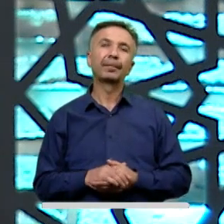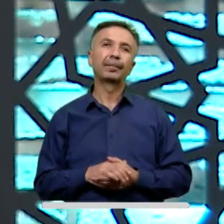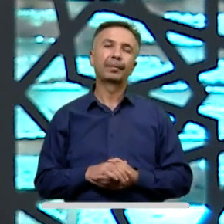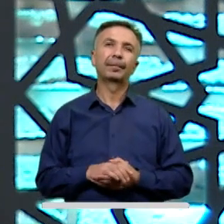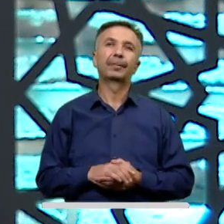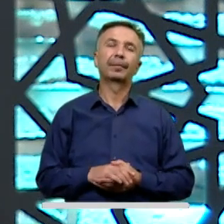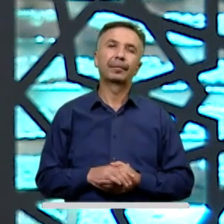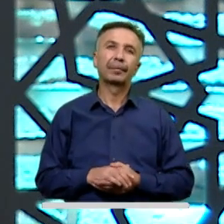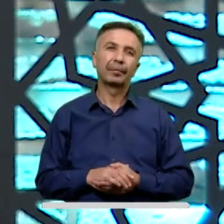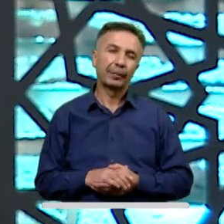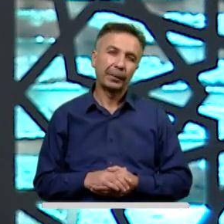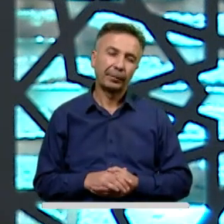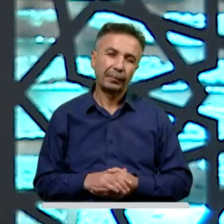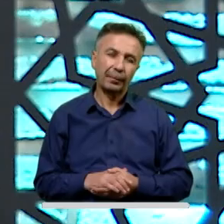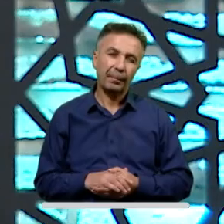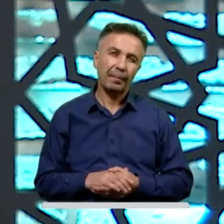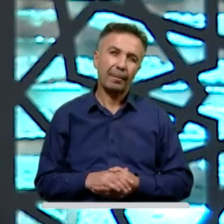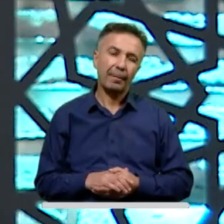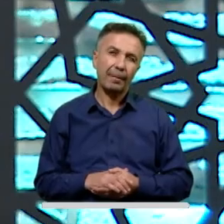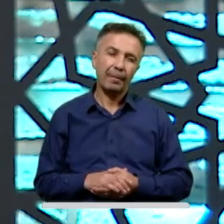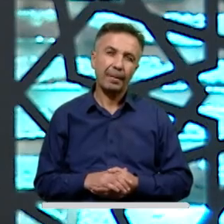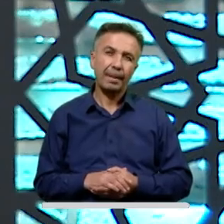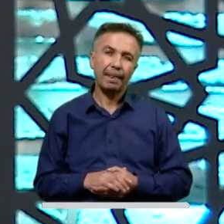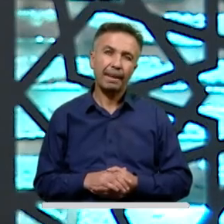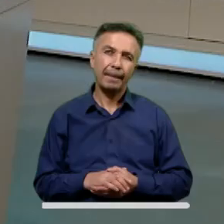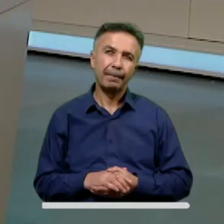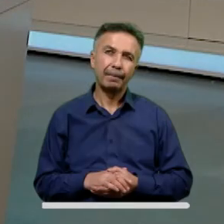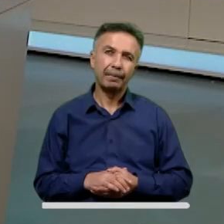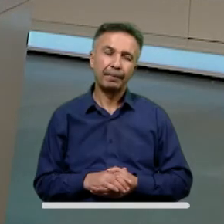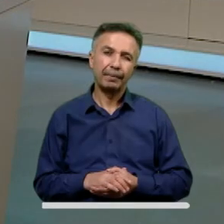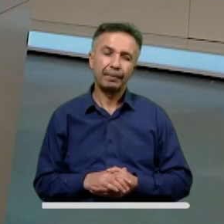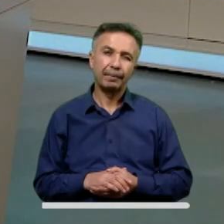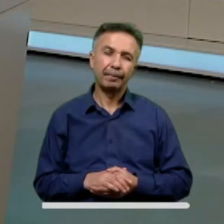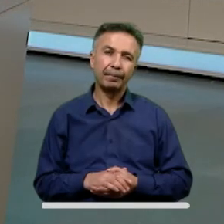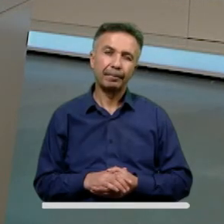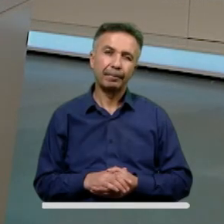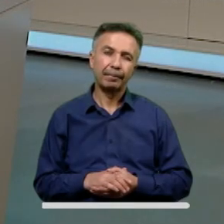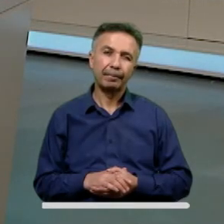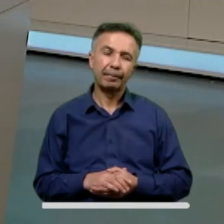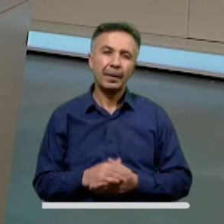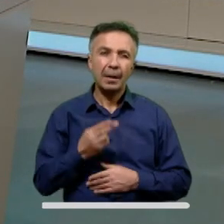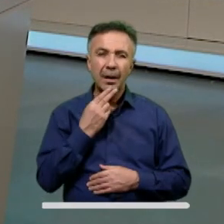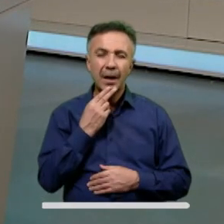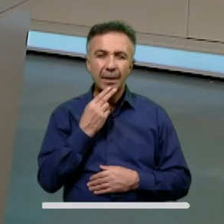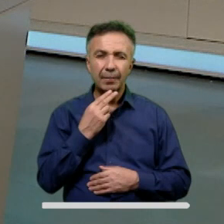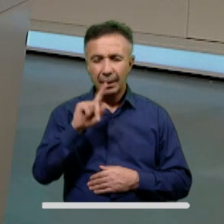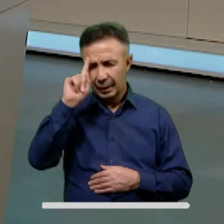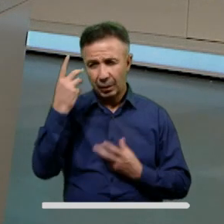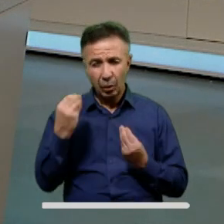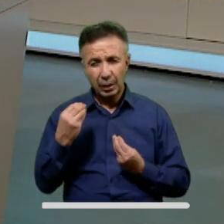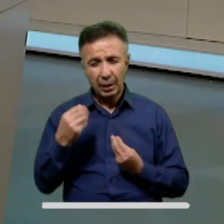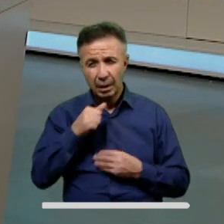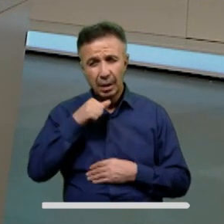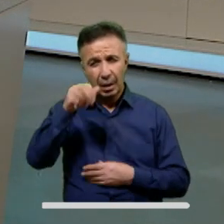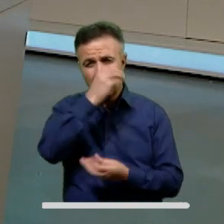muamele eylesin. Düzce'ye selam ediyoruz. Hayırlı akşamlar. Hocam vaktimiz biraz dar. Hanımefendiler kendi başlarına yanlarında bir mahremleri